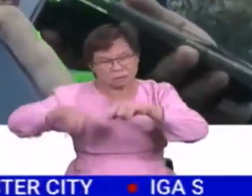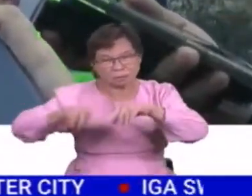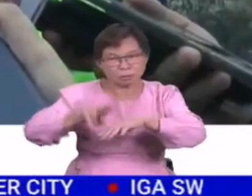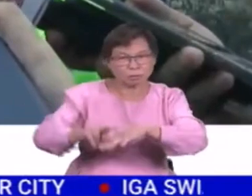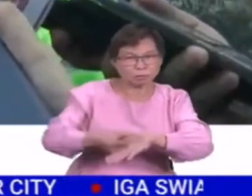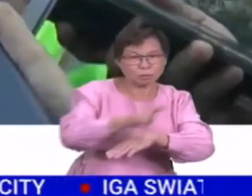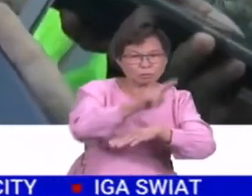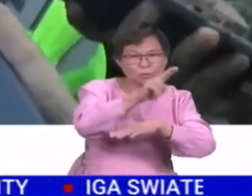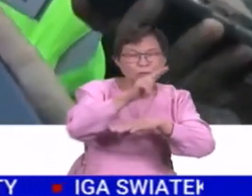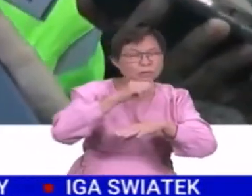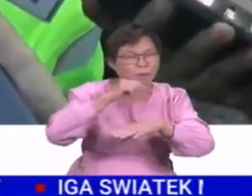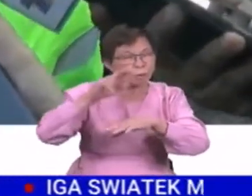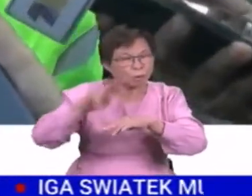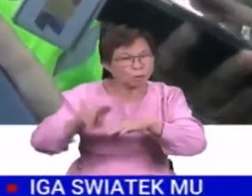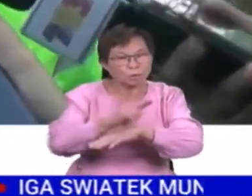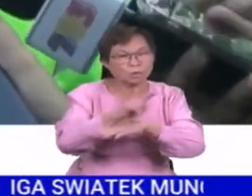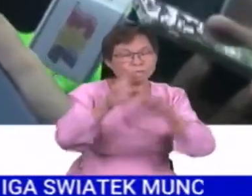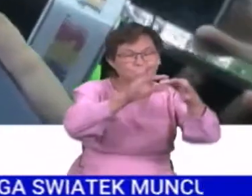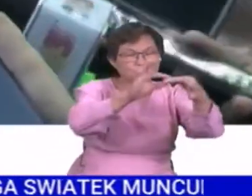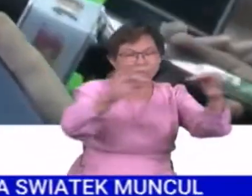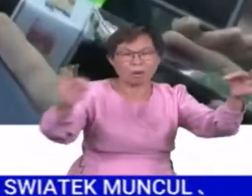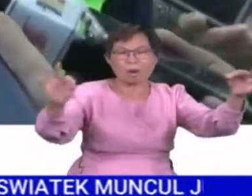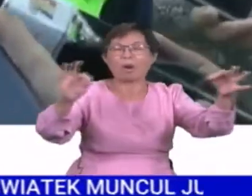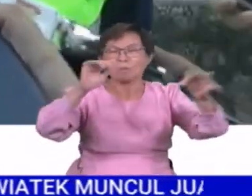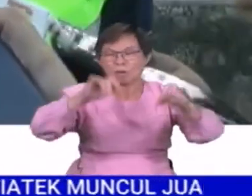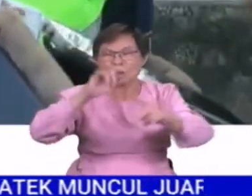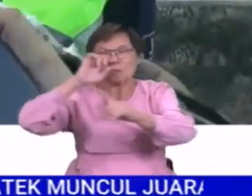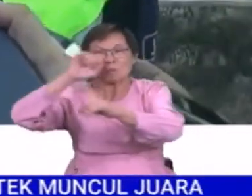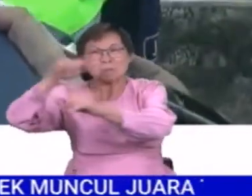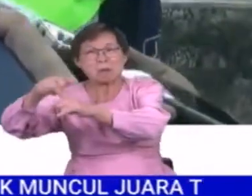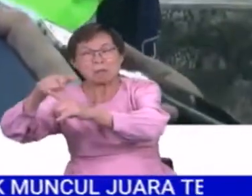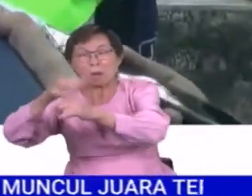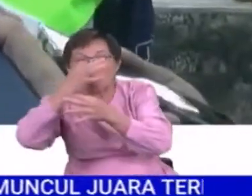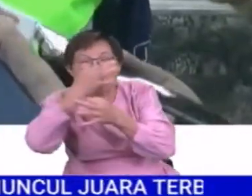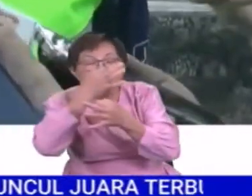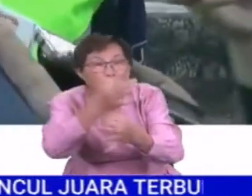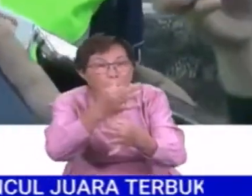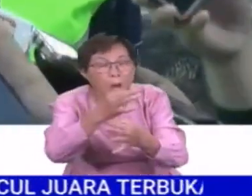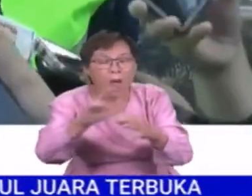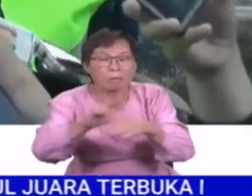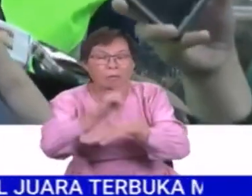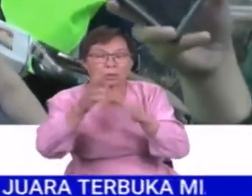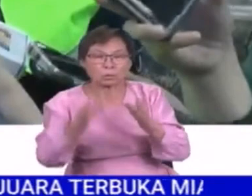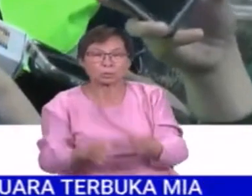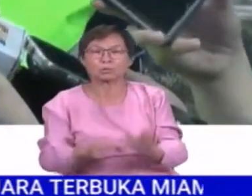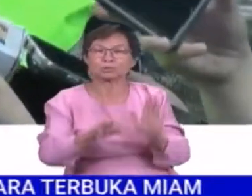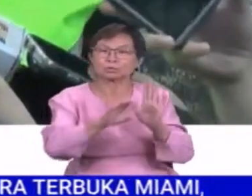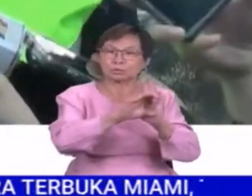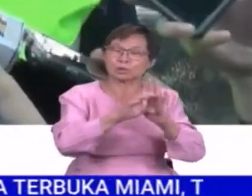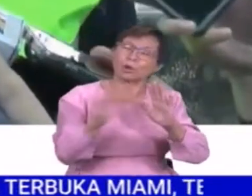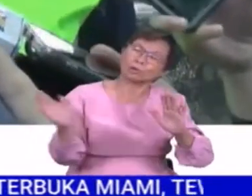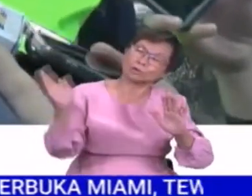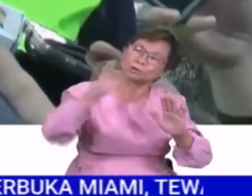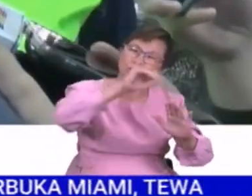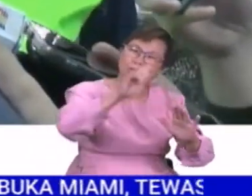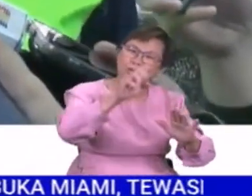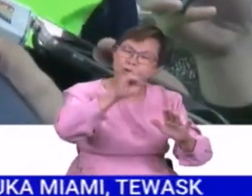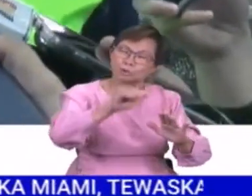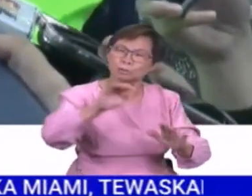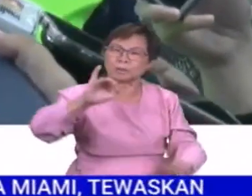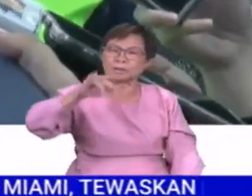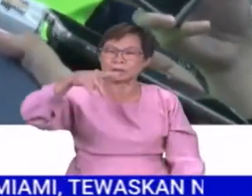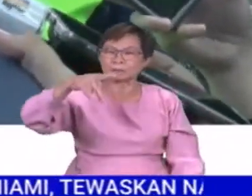tempo cukuplah sebagai ayat boleh mempercayakan pengguna contoh dia dekat The John ifthor